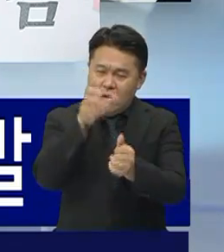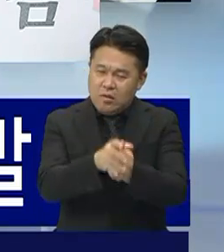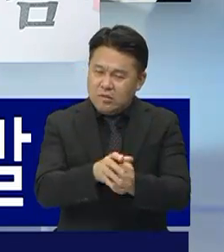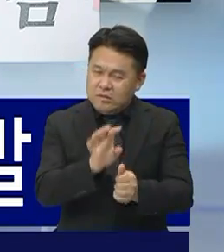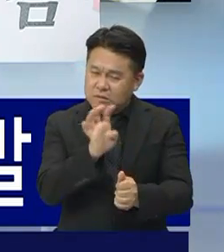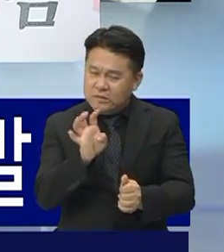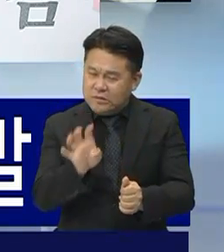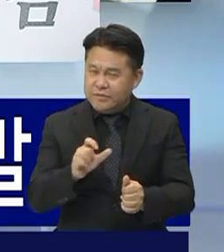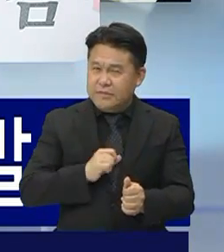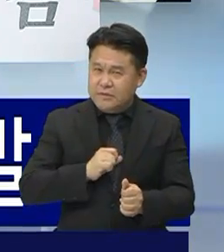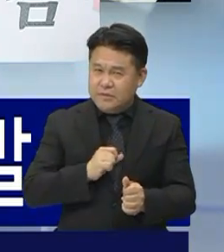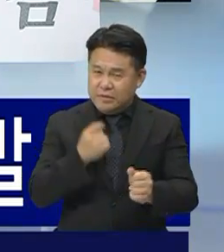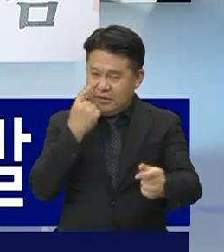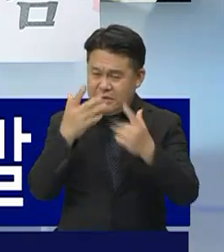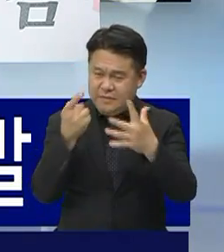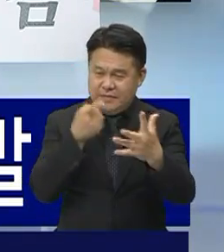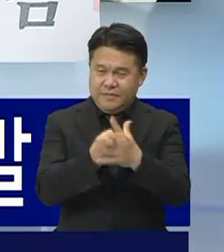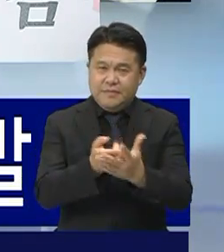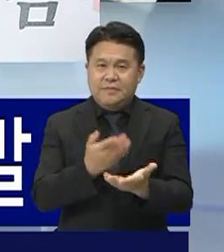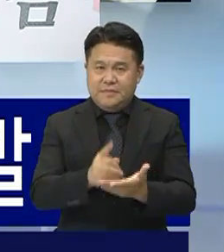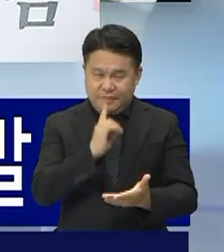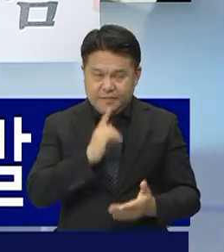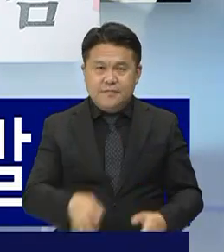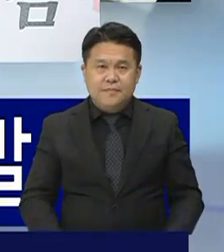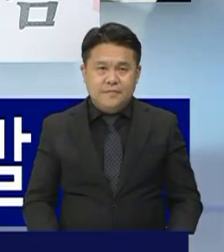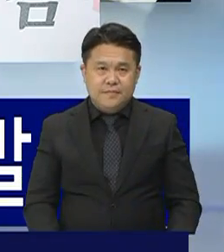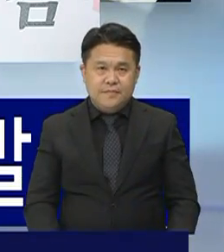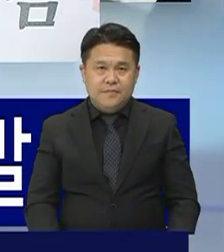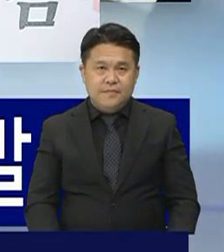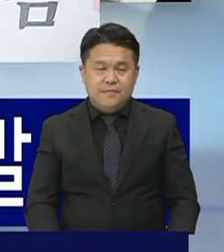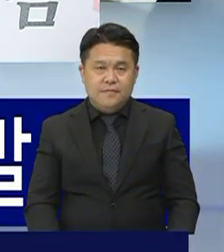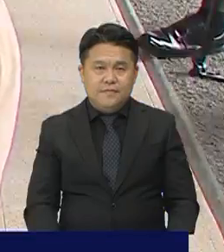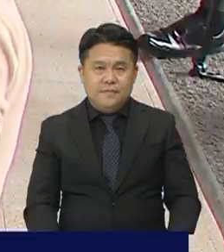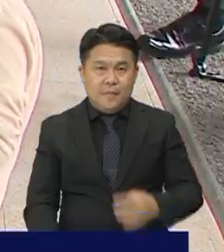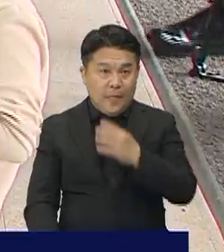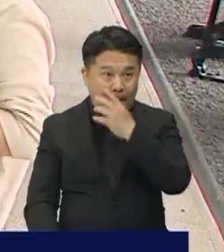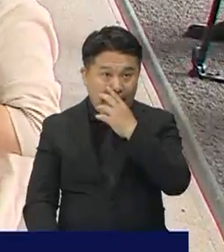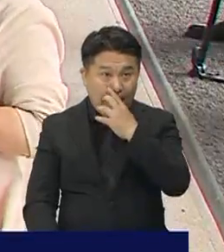의심된다며 진상규명을 촉구했습니다. 안희재 기자입니다.